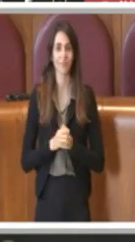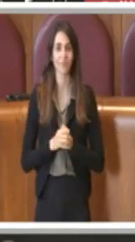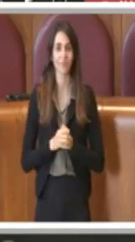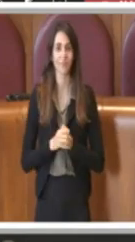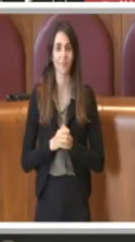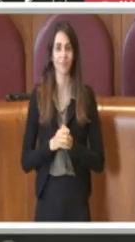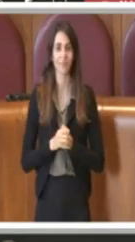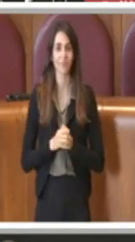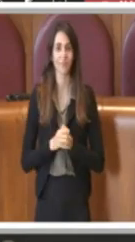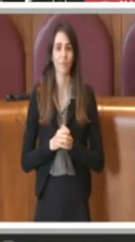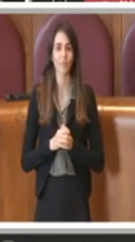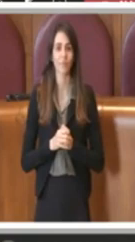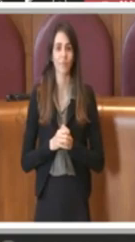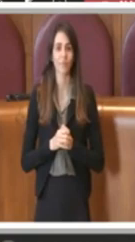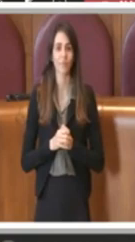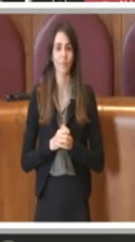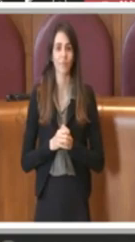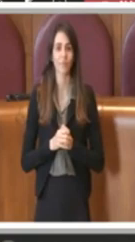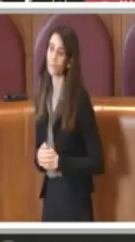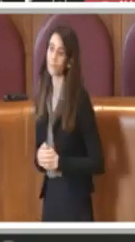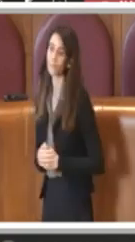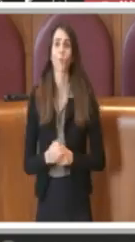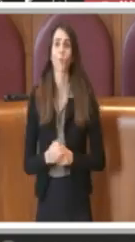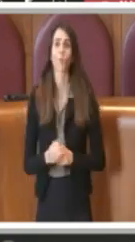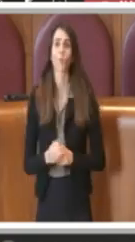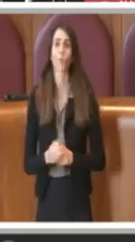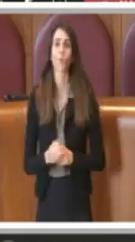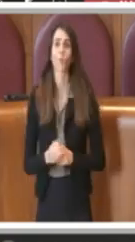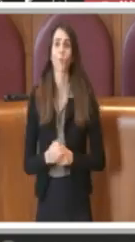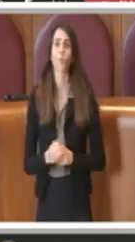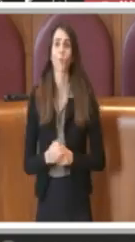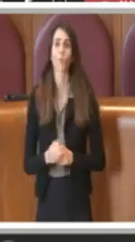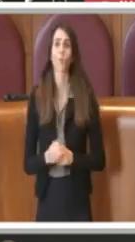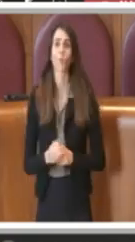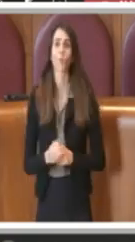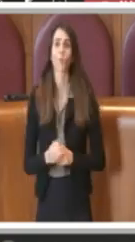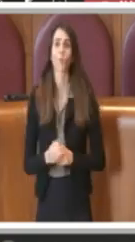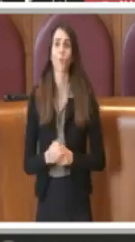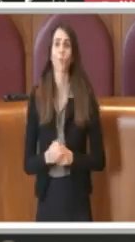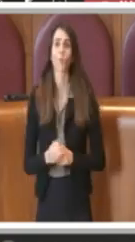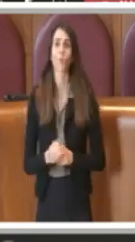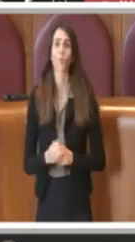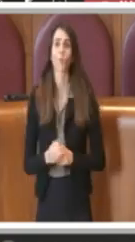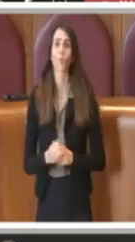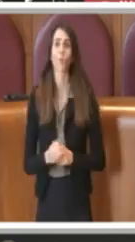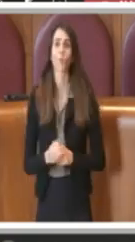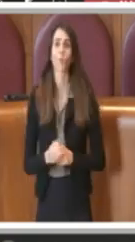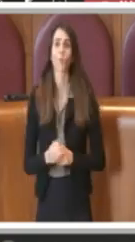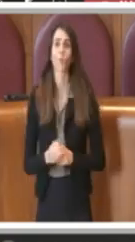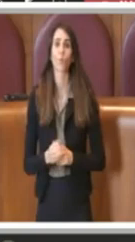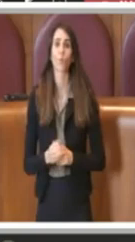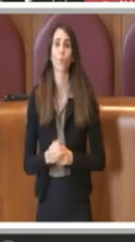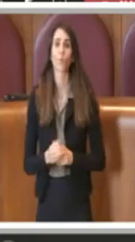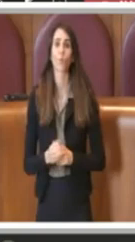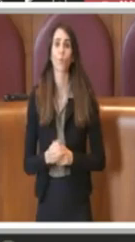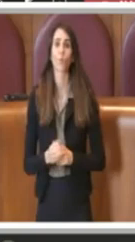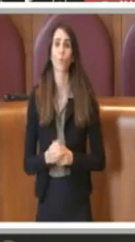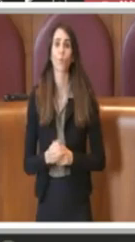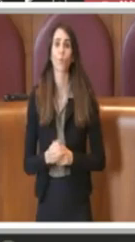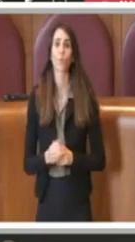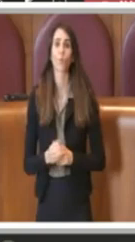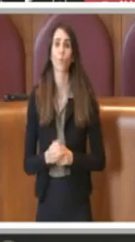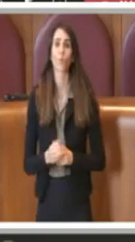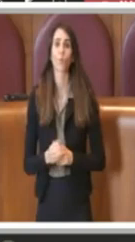se non c'è la mia immagine, anche per questione di segnale. Allora, intervengo brevemente per dire che